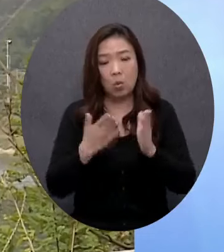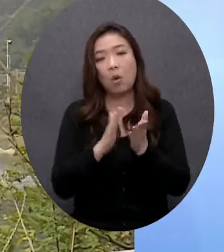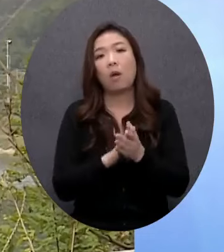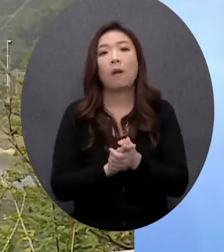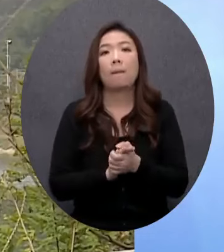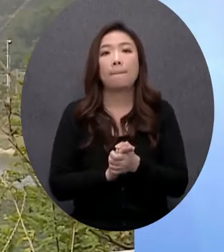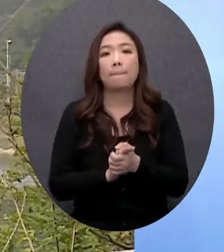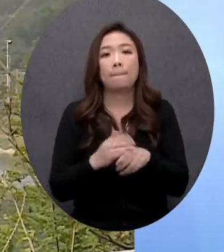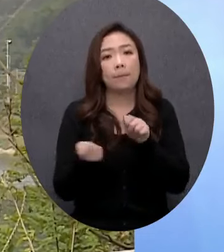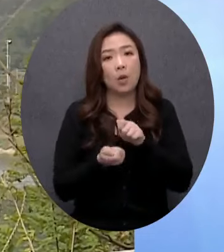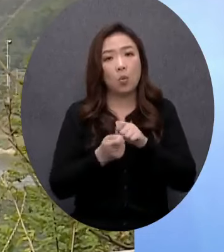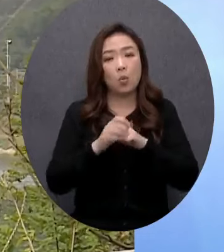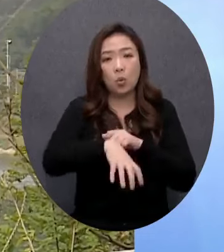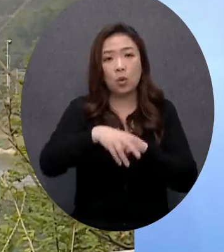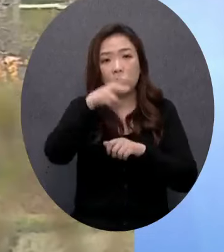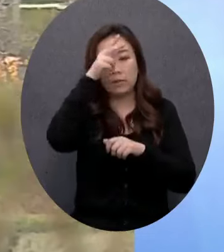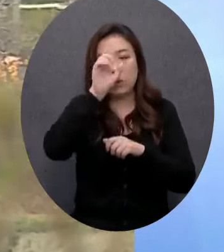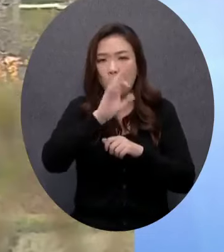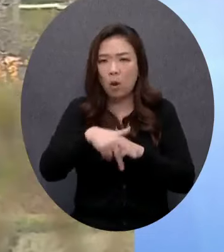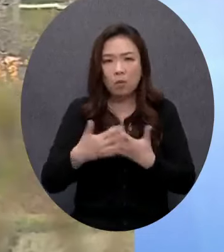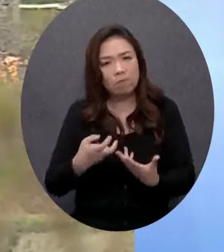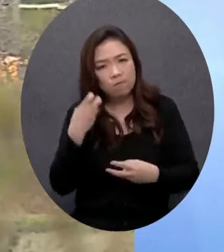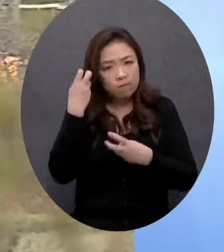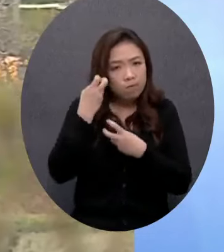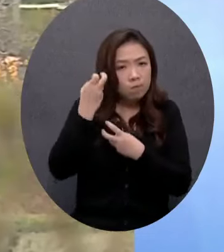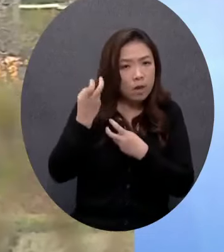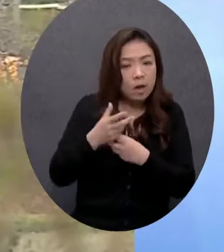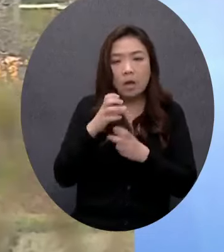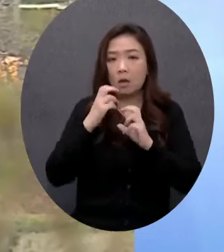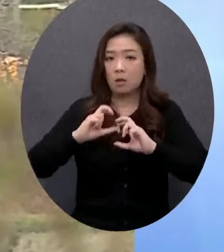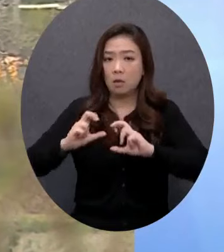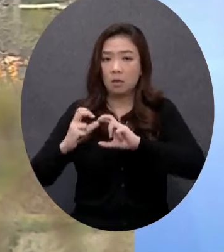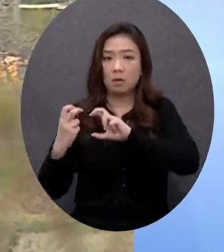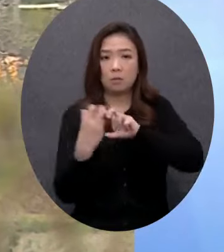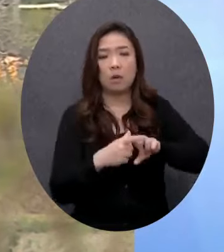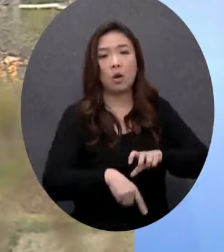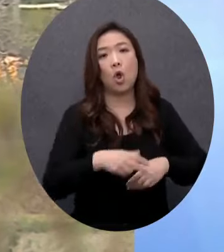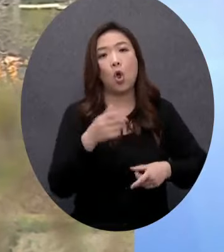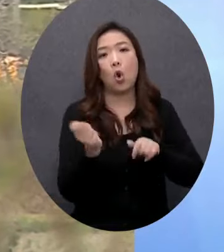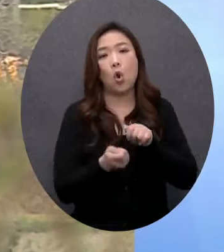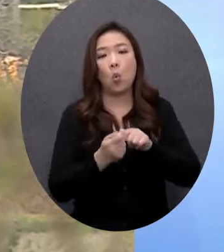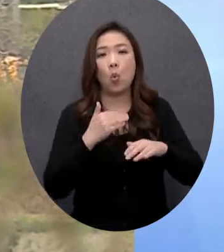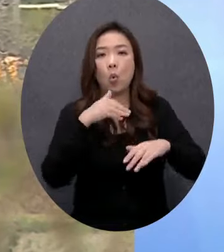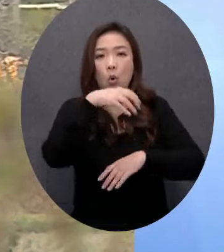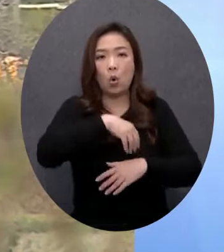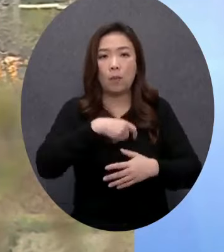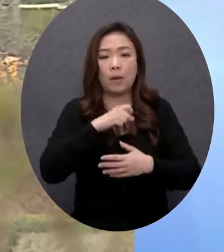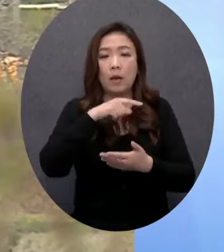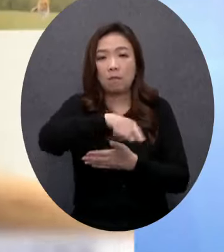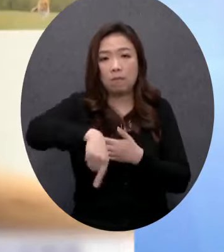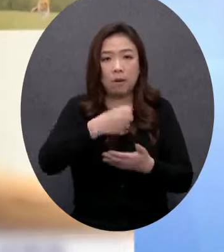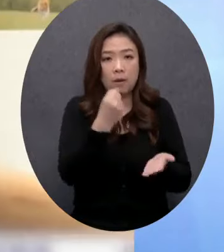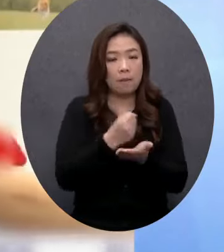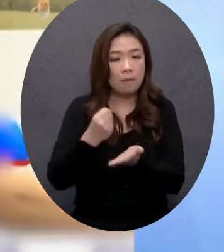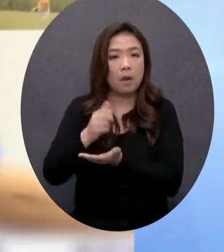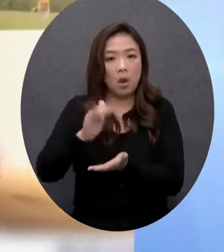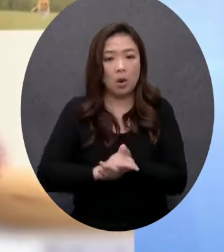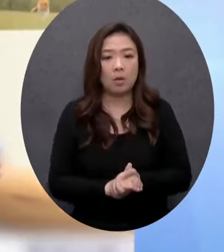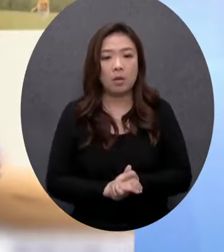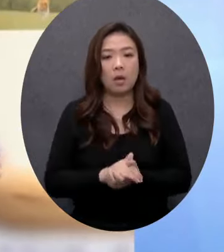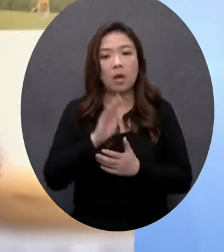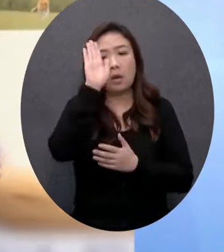政府话正系探讨将东铁线引入罗湖境内，喺罗湖口岸实现一地两检。 远期呢，我们